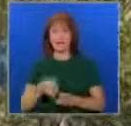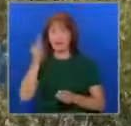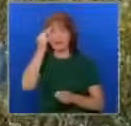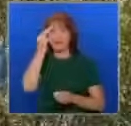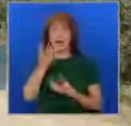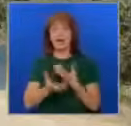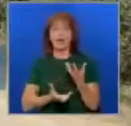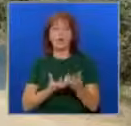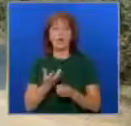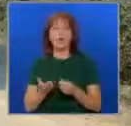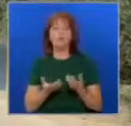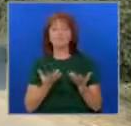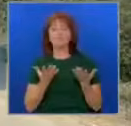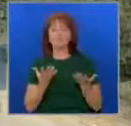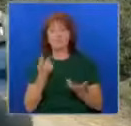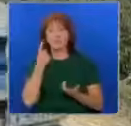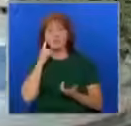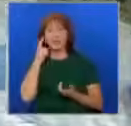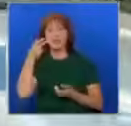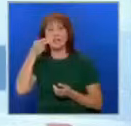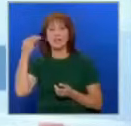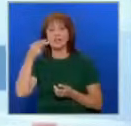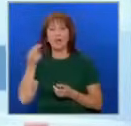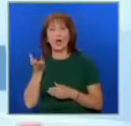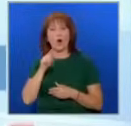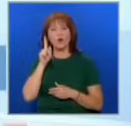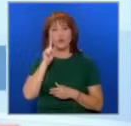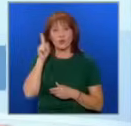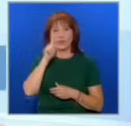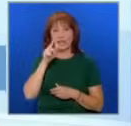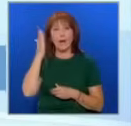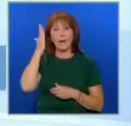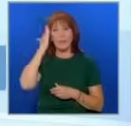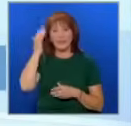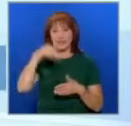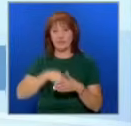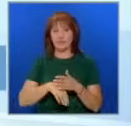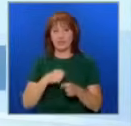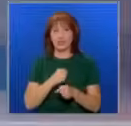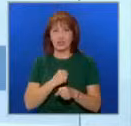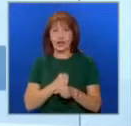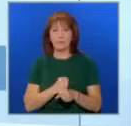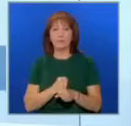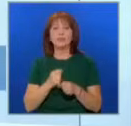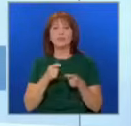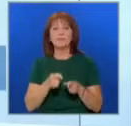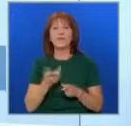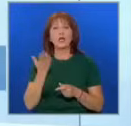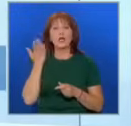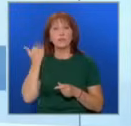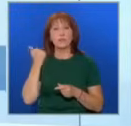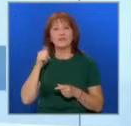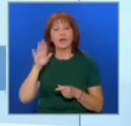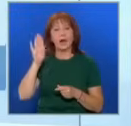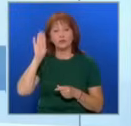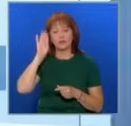България гори. Каква е реакцията на институциите? В още от деня министърът на вътрешните работи Калин Стоянов и бившият служебен премиер